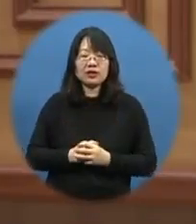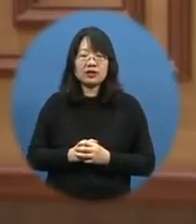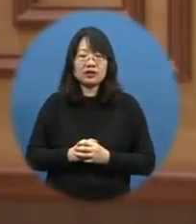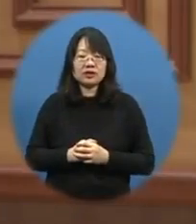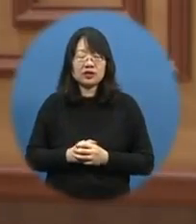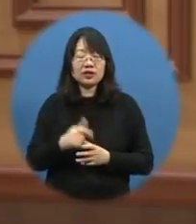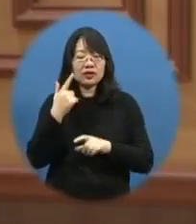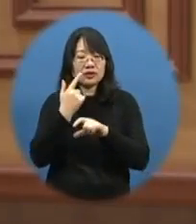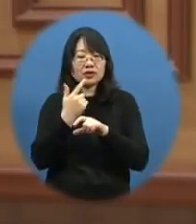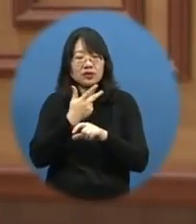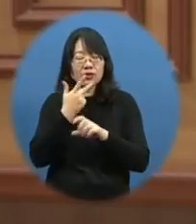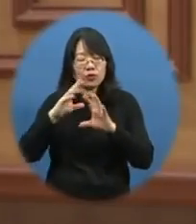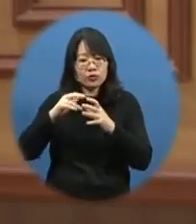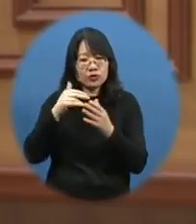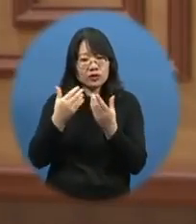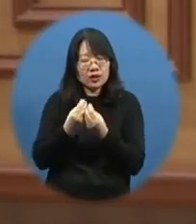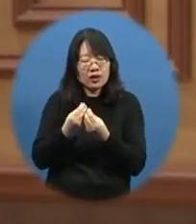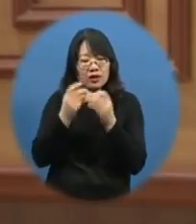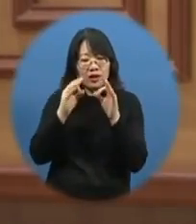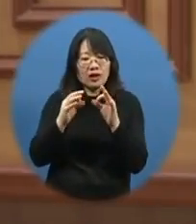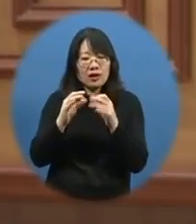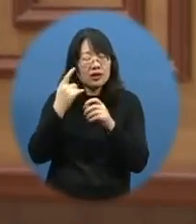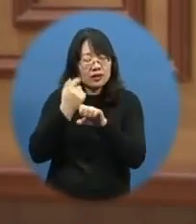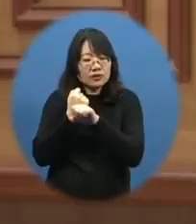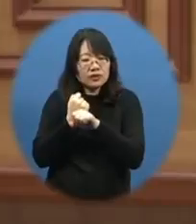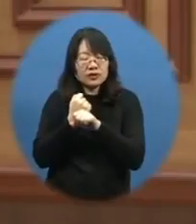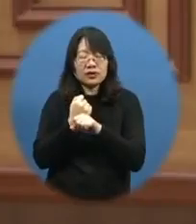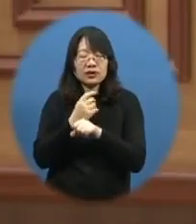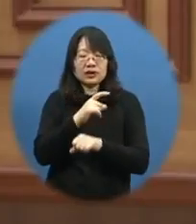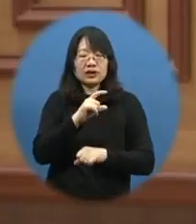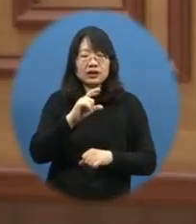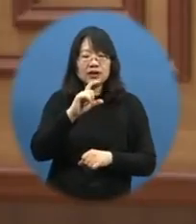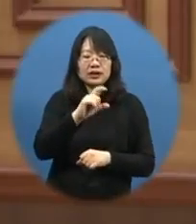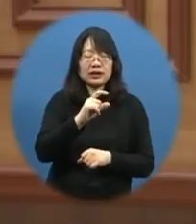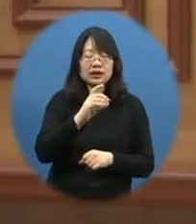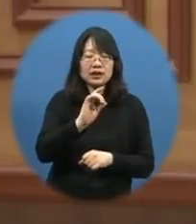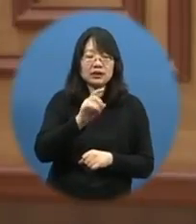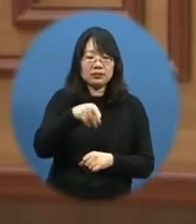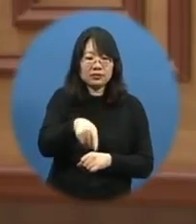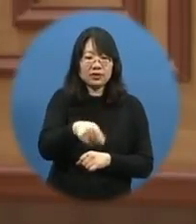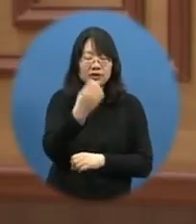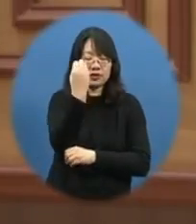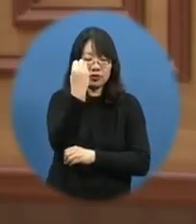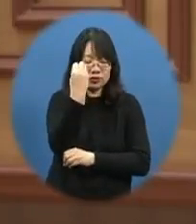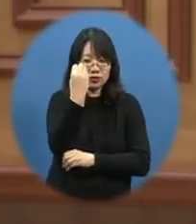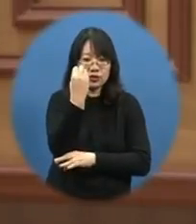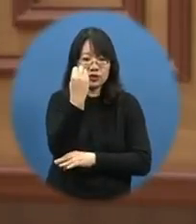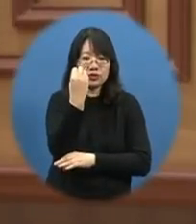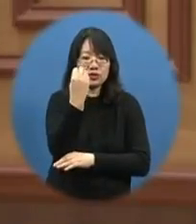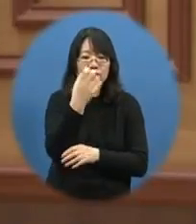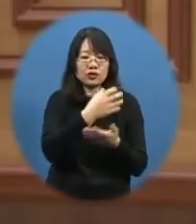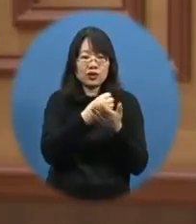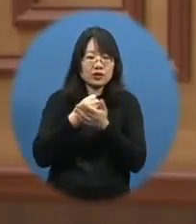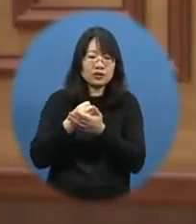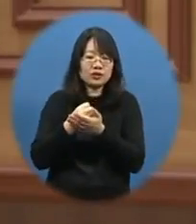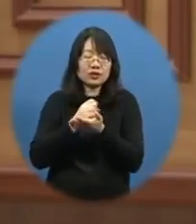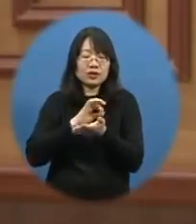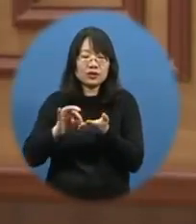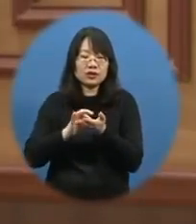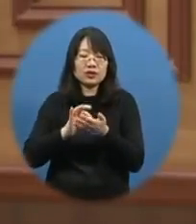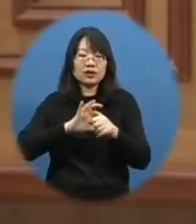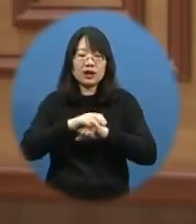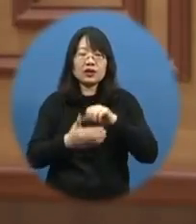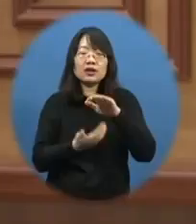이제 연구비로 말하자면 우리나라가 1인당 GDP 기준으로 개인 1인당 연구비 그 지출 금액은 세계